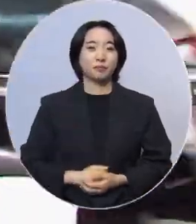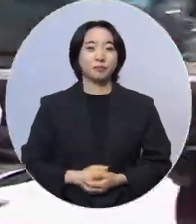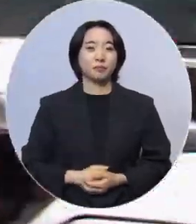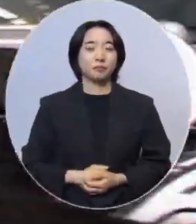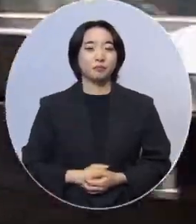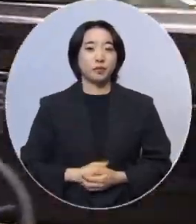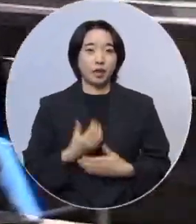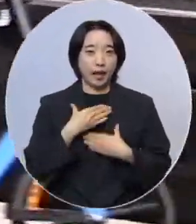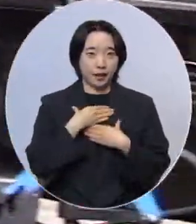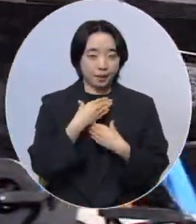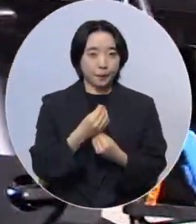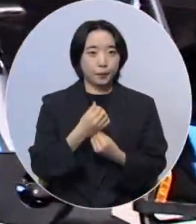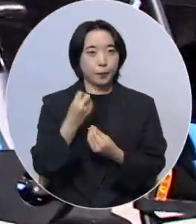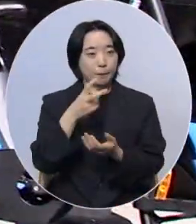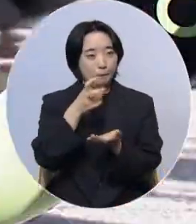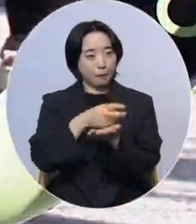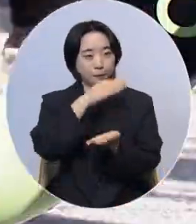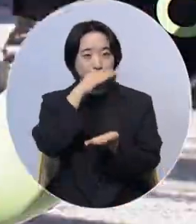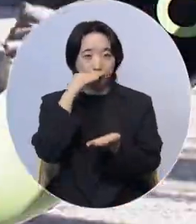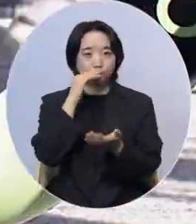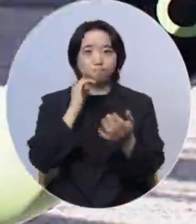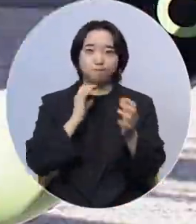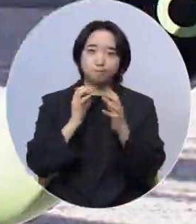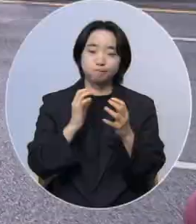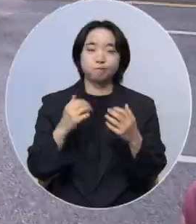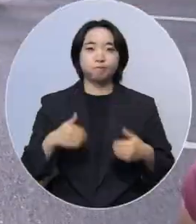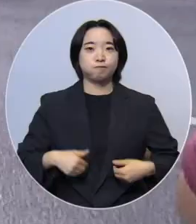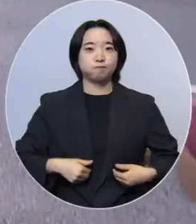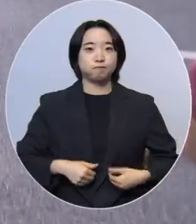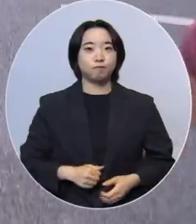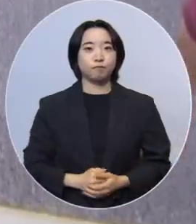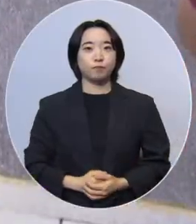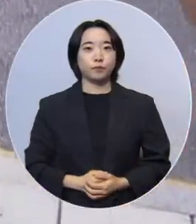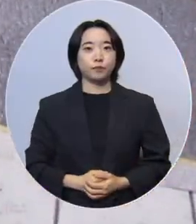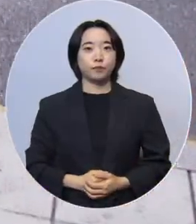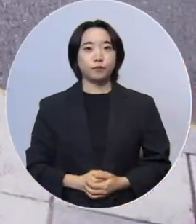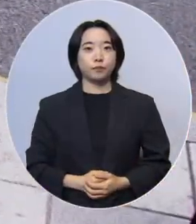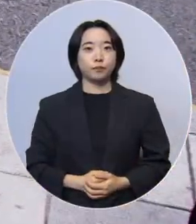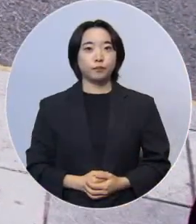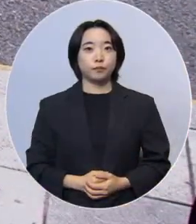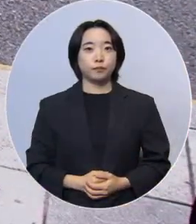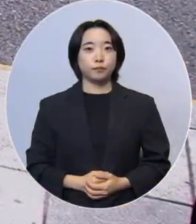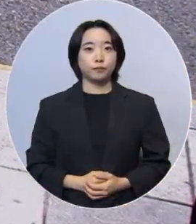최우선으로 성숙한 논의가 필요한 시점입니다. KTV 문기혁입니다.